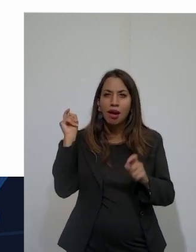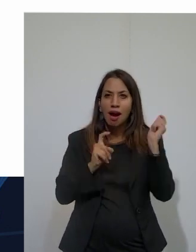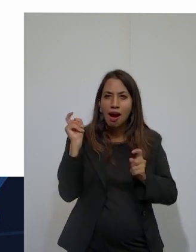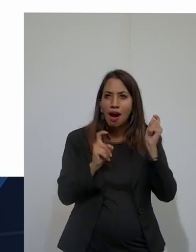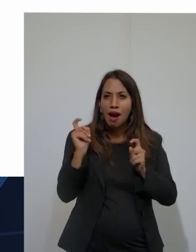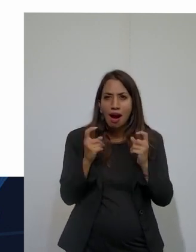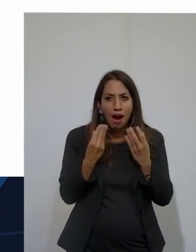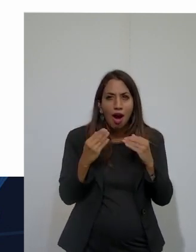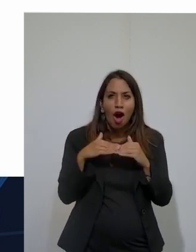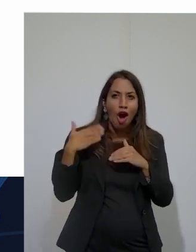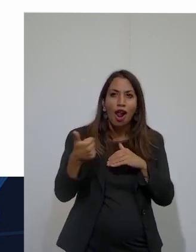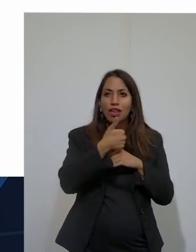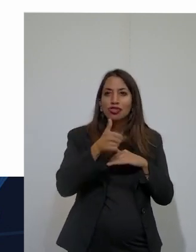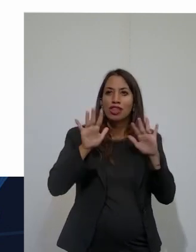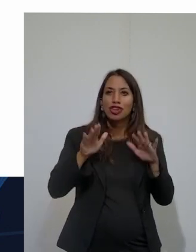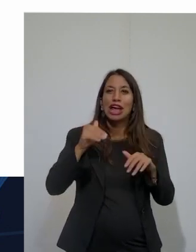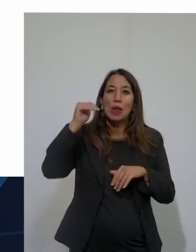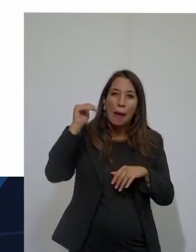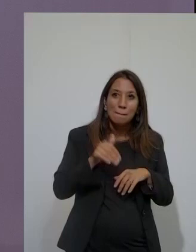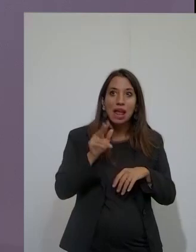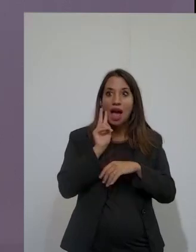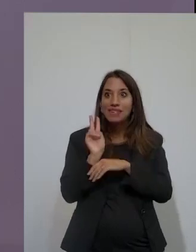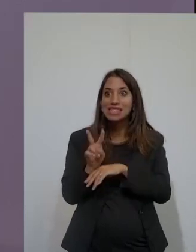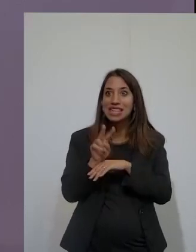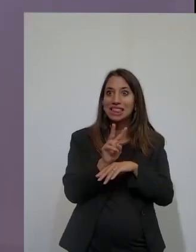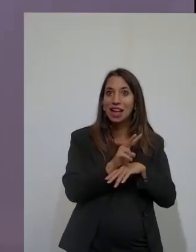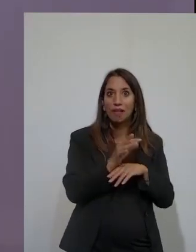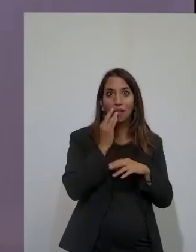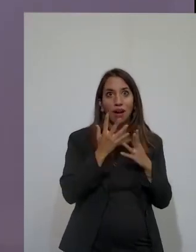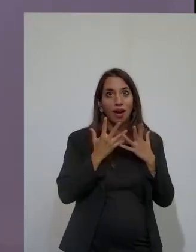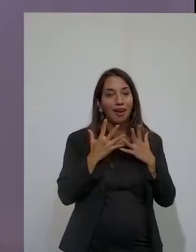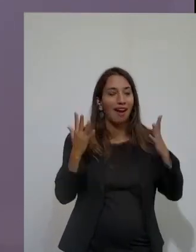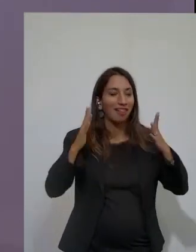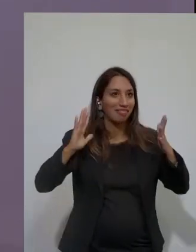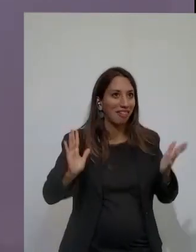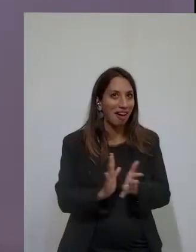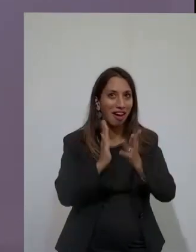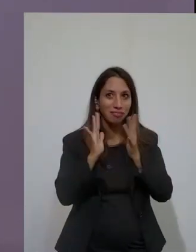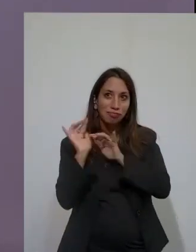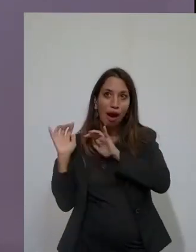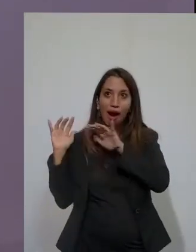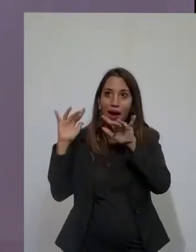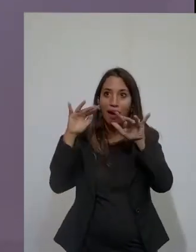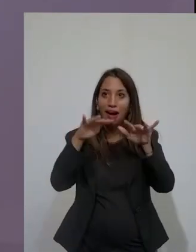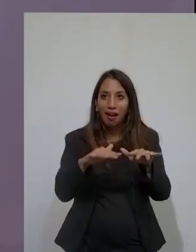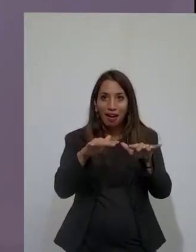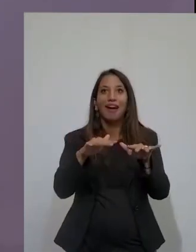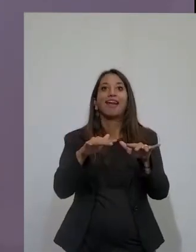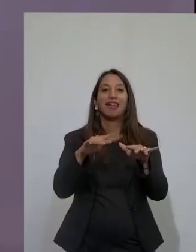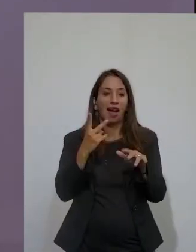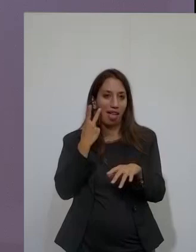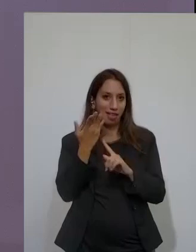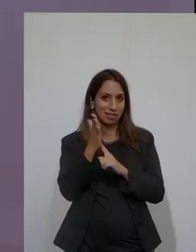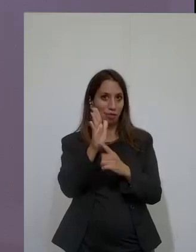oltre 110.000 visitatori. Una grande festa e la dimostrazione